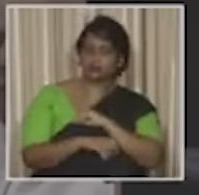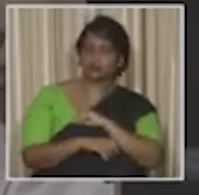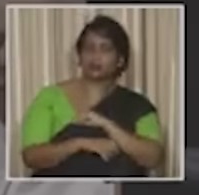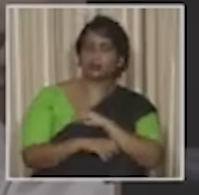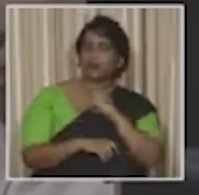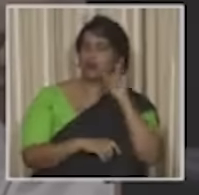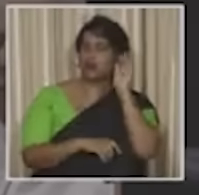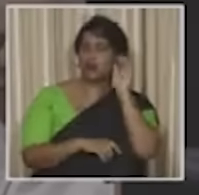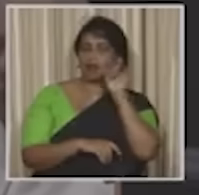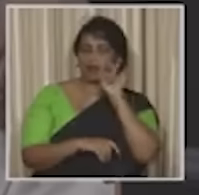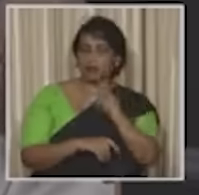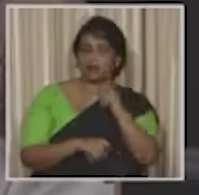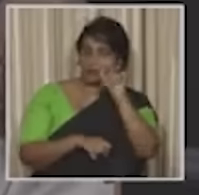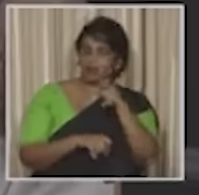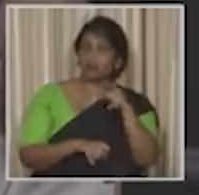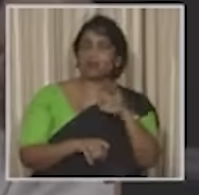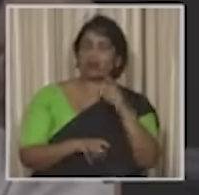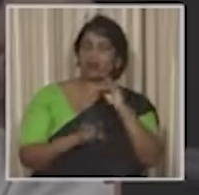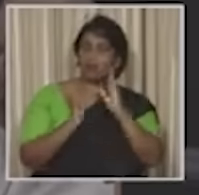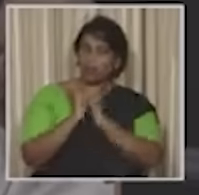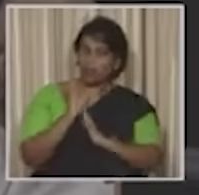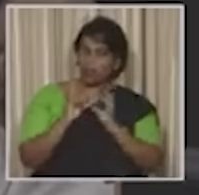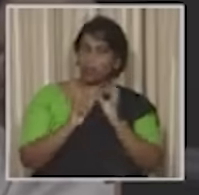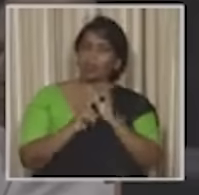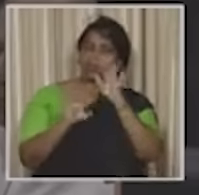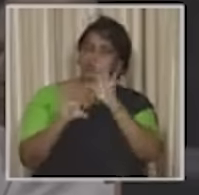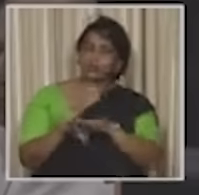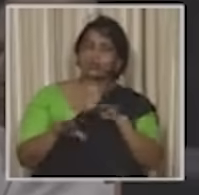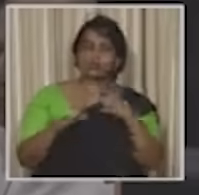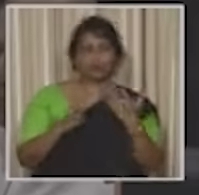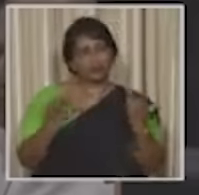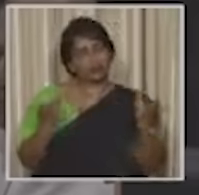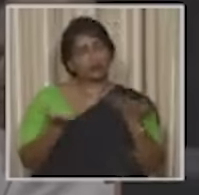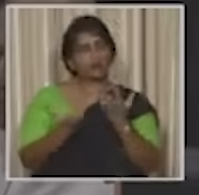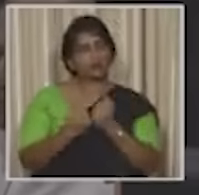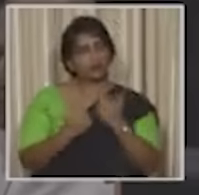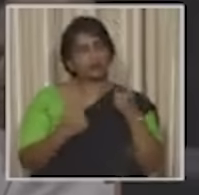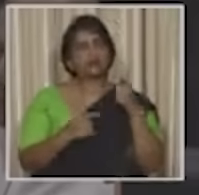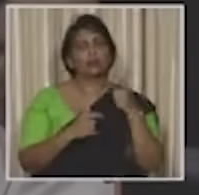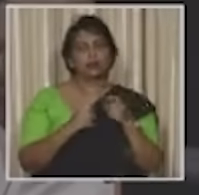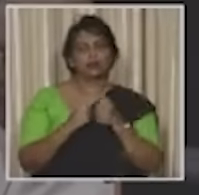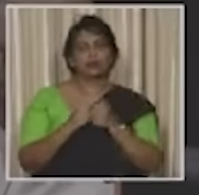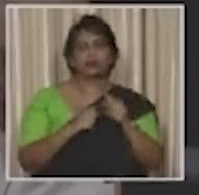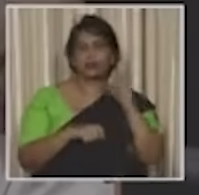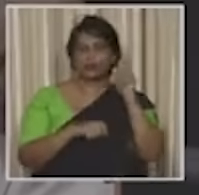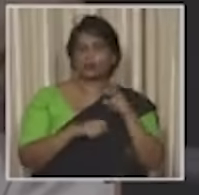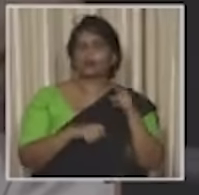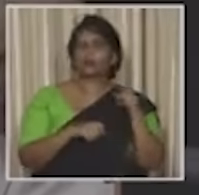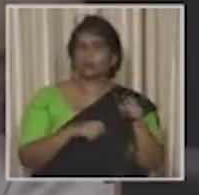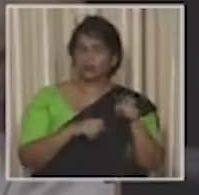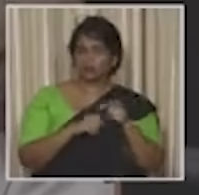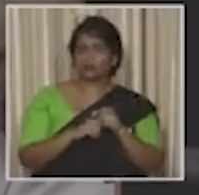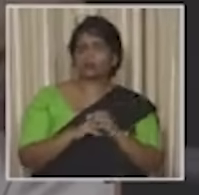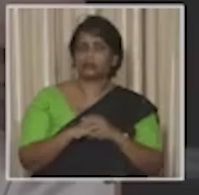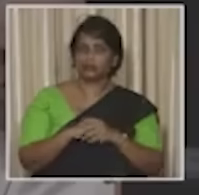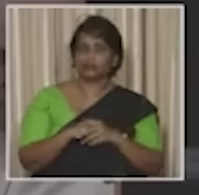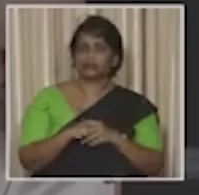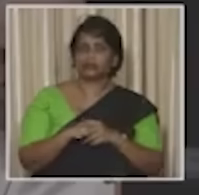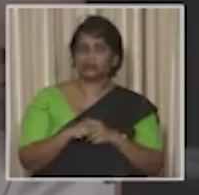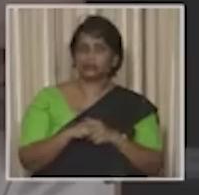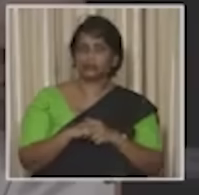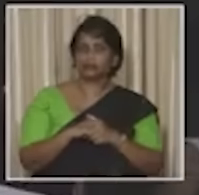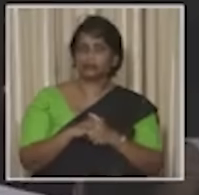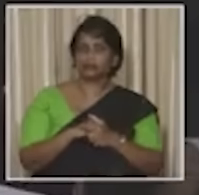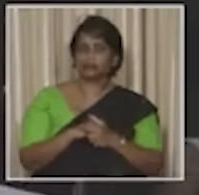අහලා බලන්න. ඔය නිලධාරීන් ඉන්නවා ඇමතිවරු පිටියත් නැතත් ගත්තත් නැතත් Oka karna niladarin kipa denek kinno. Bawa misu